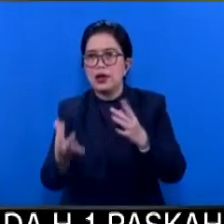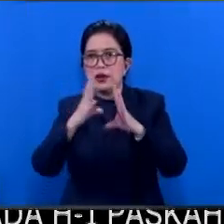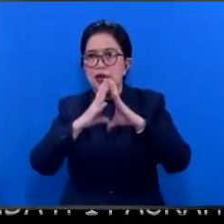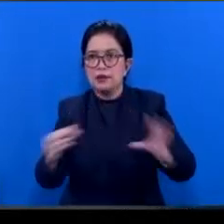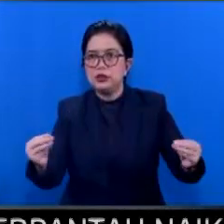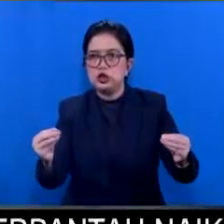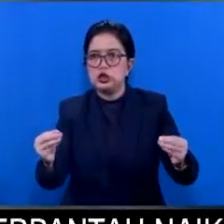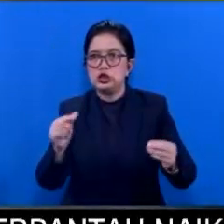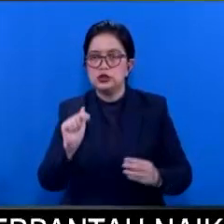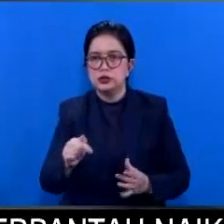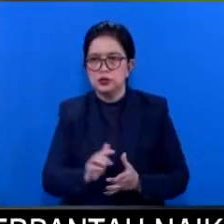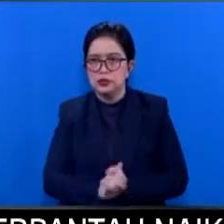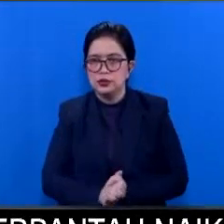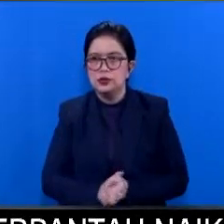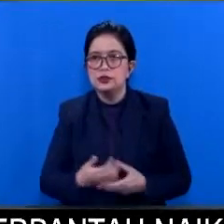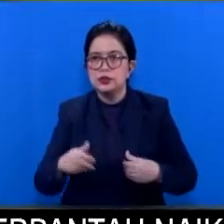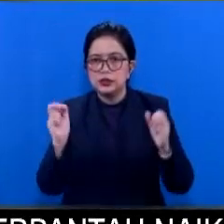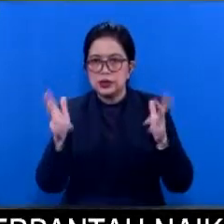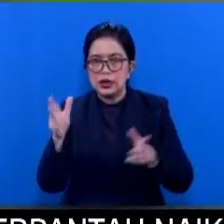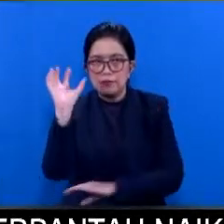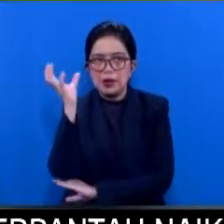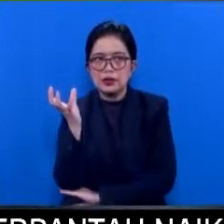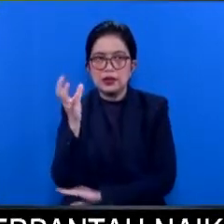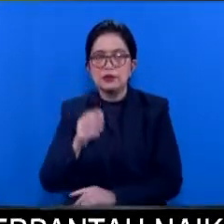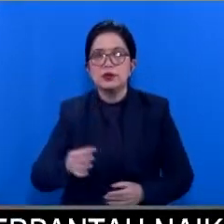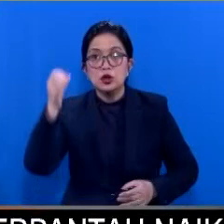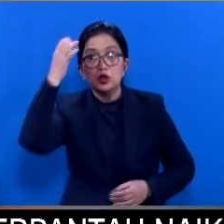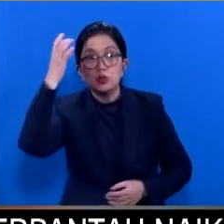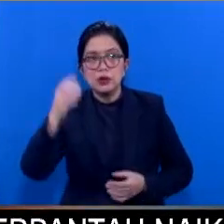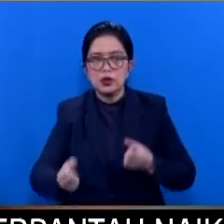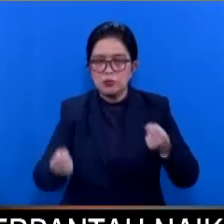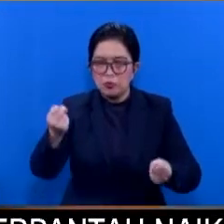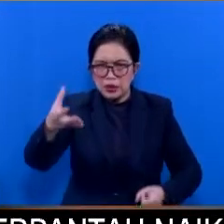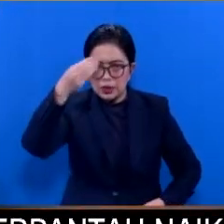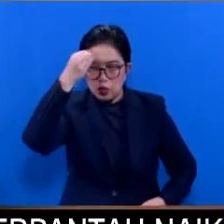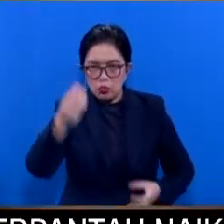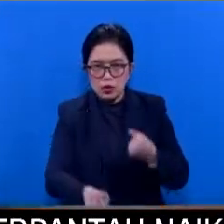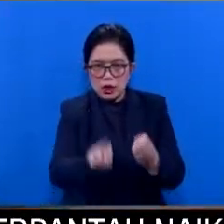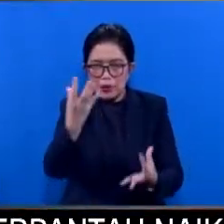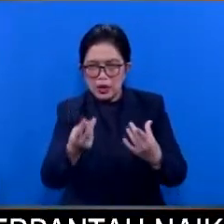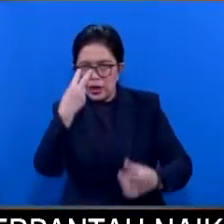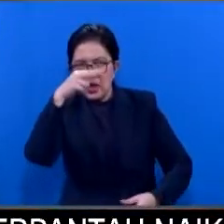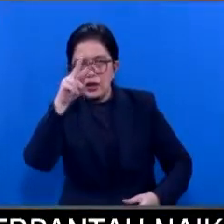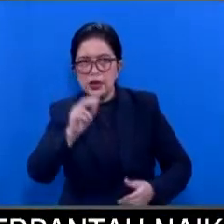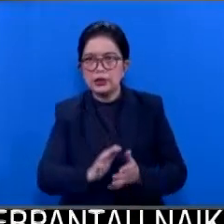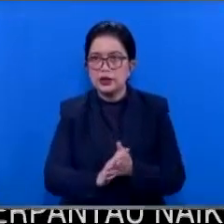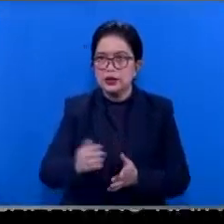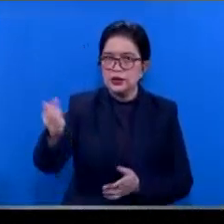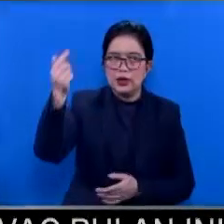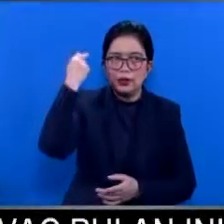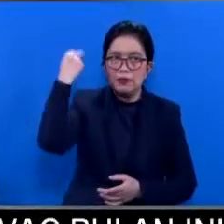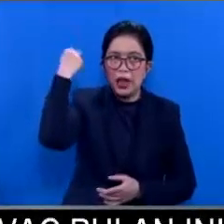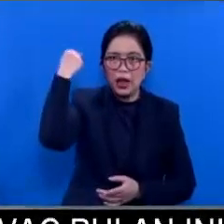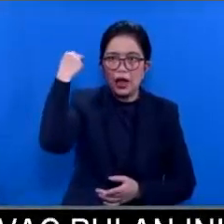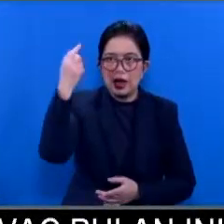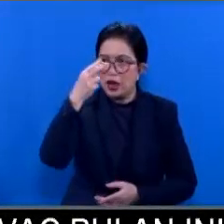56, Kecamatan Kibin, Serang, Banten, Sabtu sore. Sopir mobil mengetahui adanya kebakaran setelah melihat asap yang muncul dari bagian